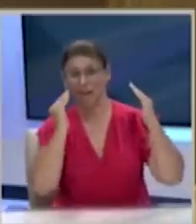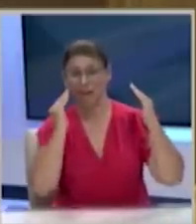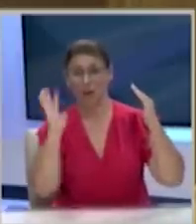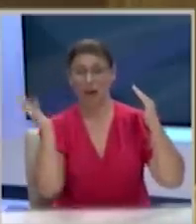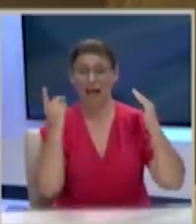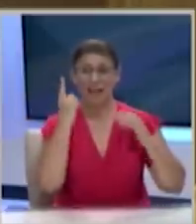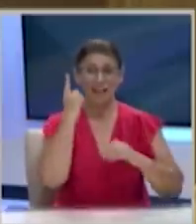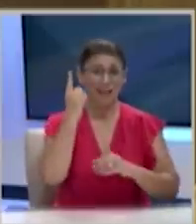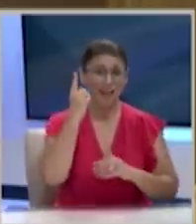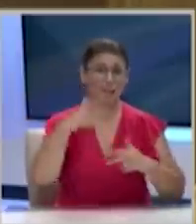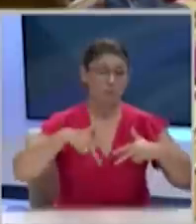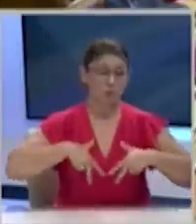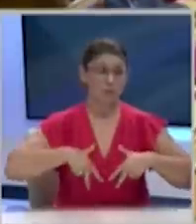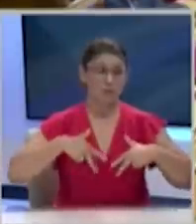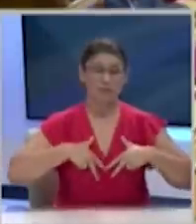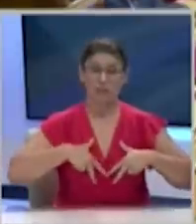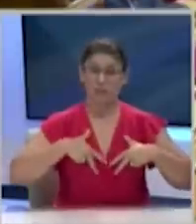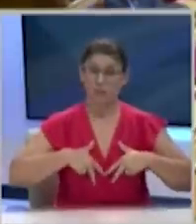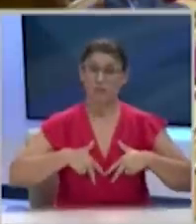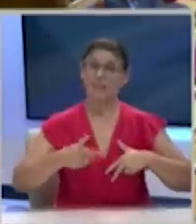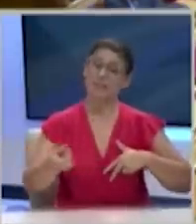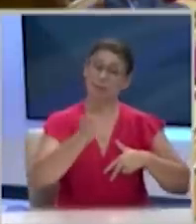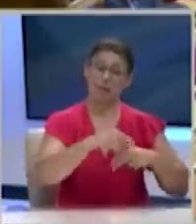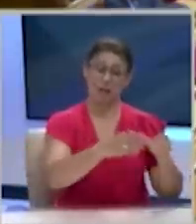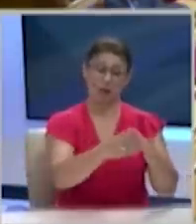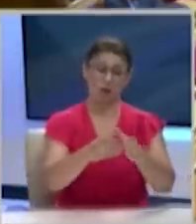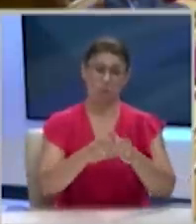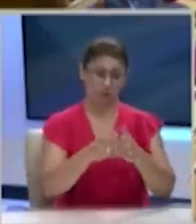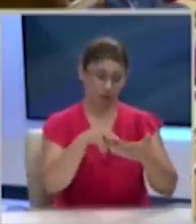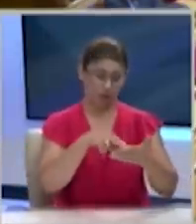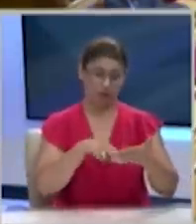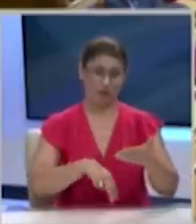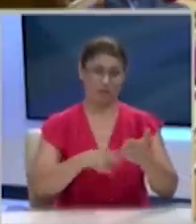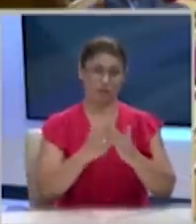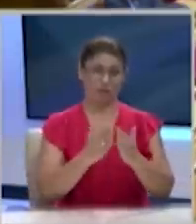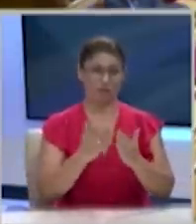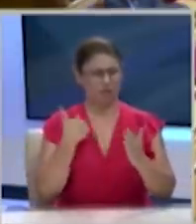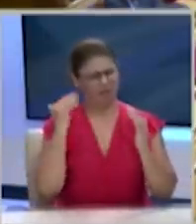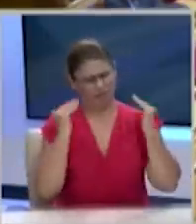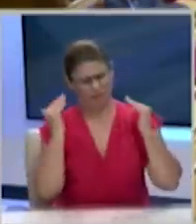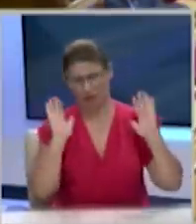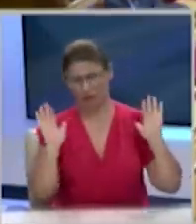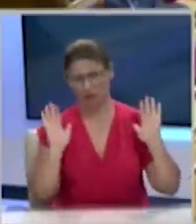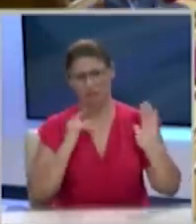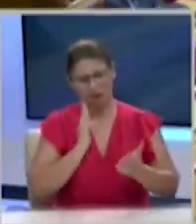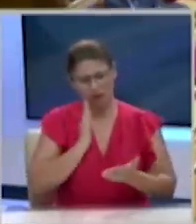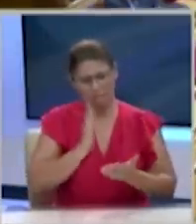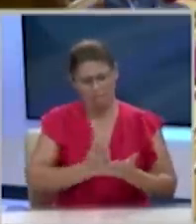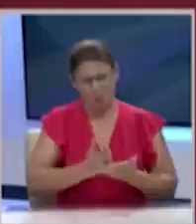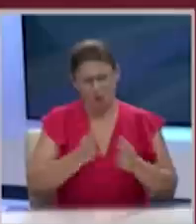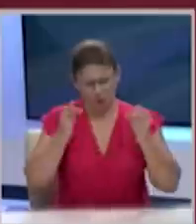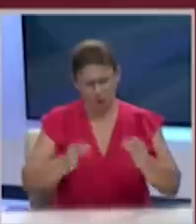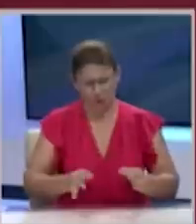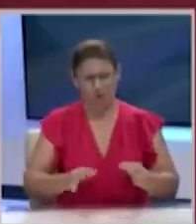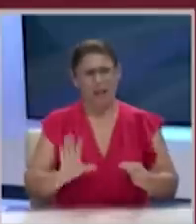κανένας κυβερνητικός ή από τα άλλα κόμματα το διάβασε. Αμφιβάλλω, δεν θέλω να είμαι απόλυτος,